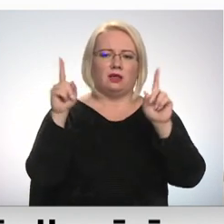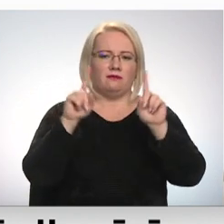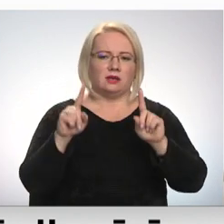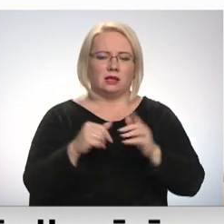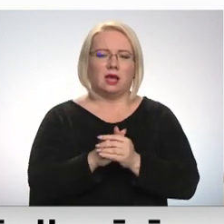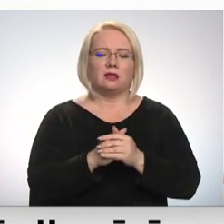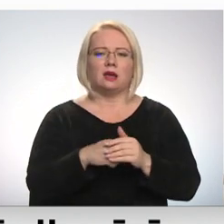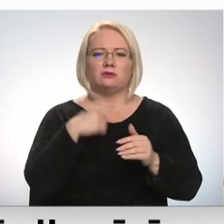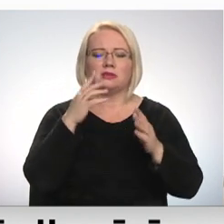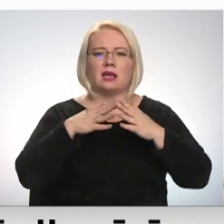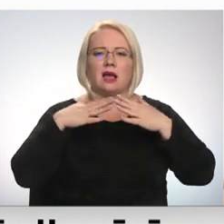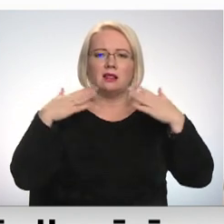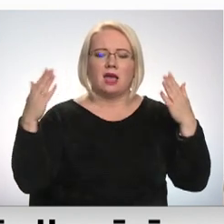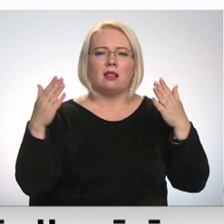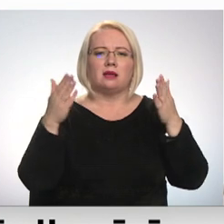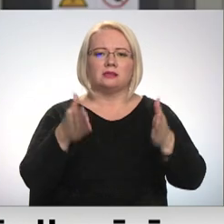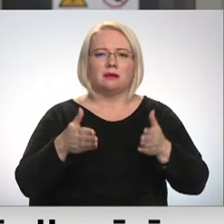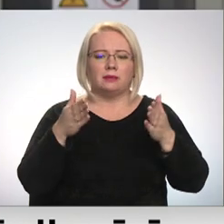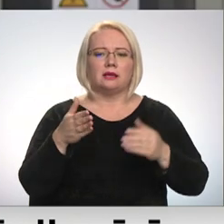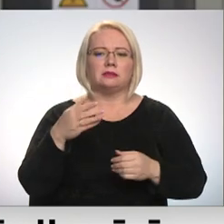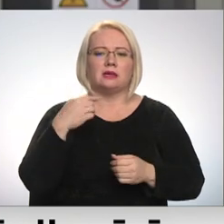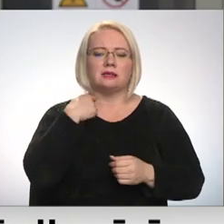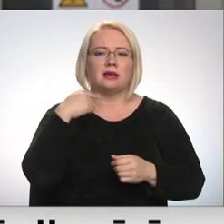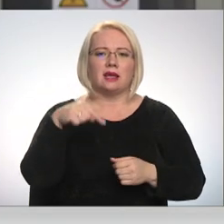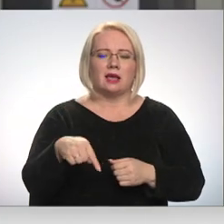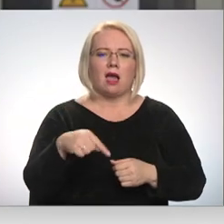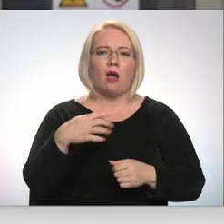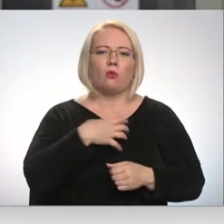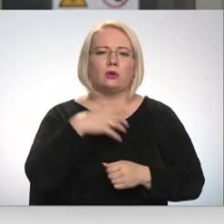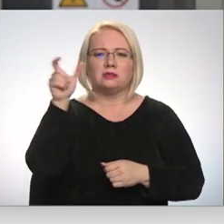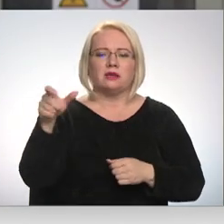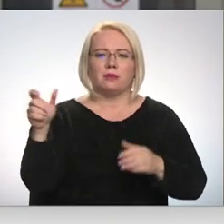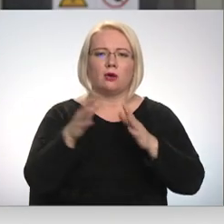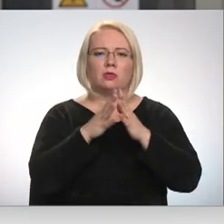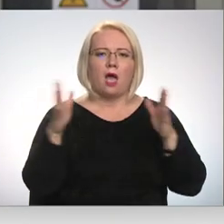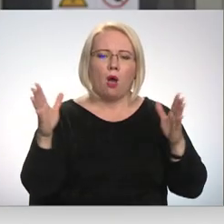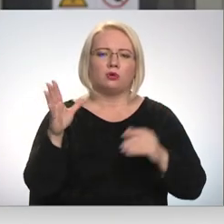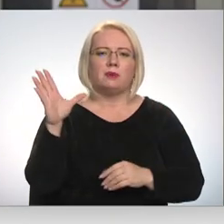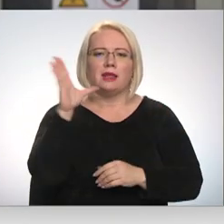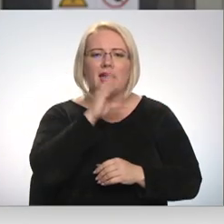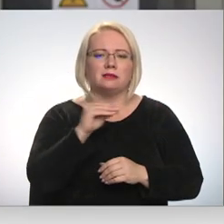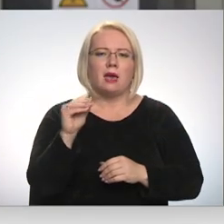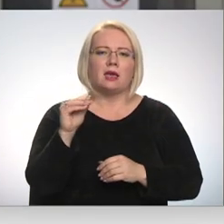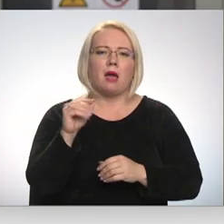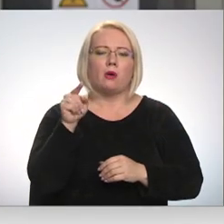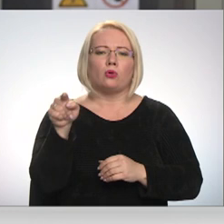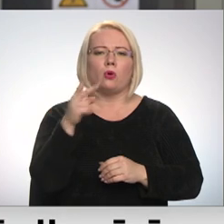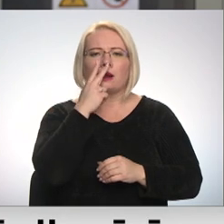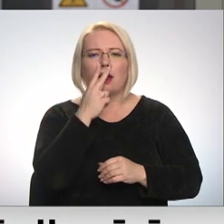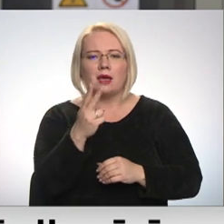Lielajās klīnikās Rīgā, kur to pacientu ir daudz, bet iespējamība tur